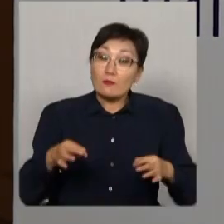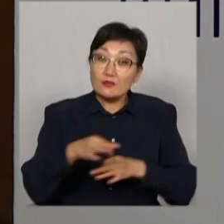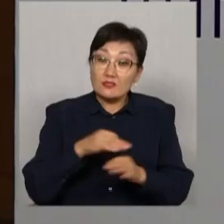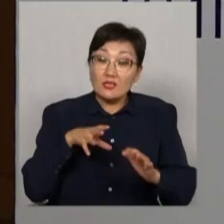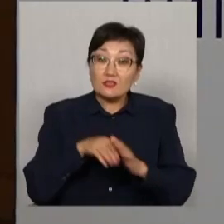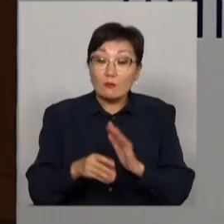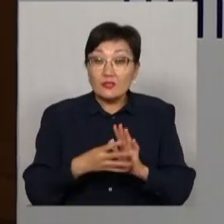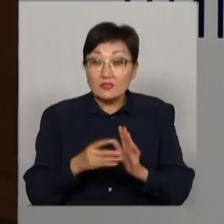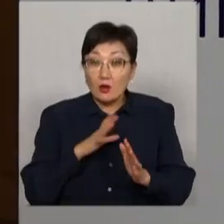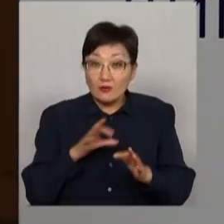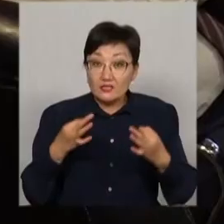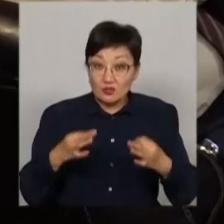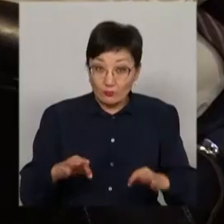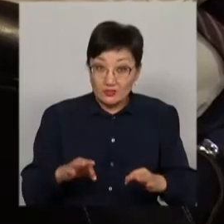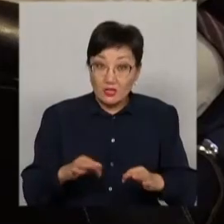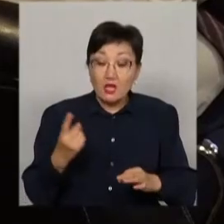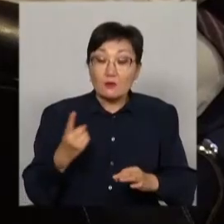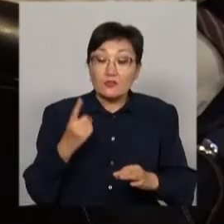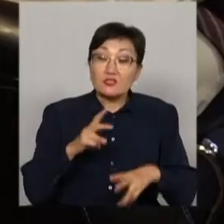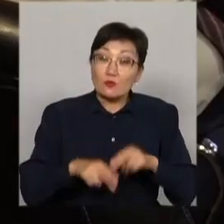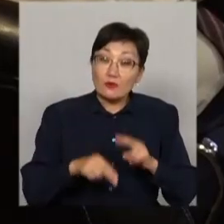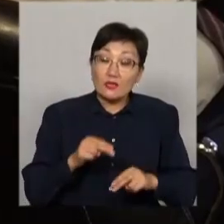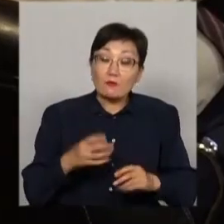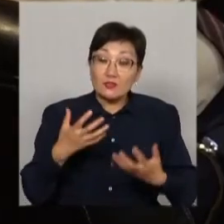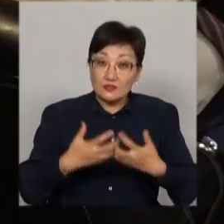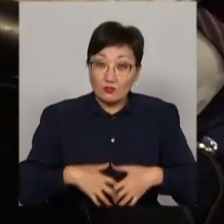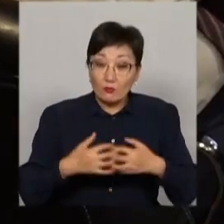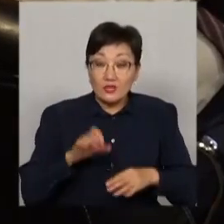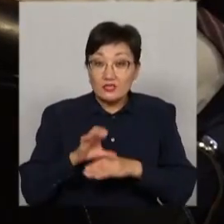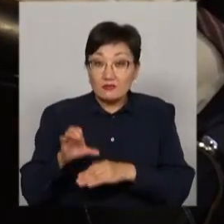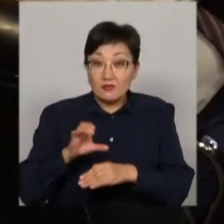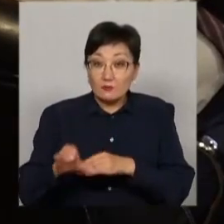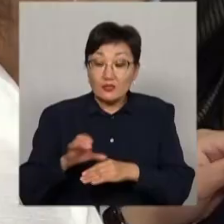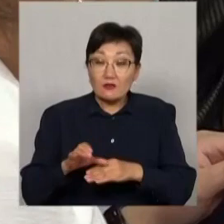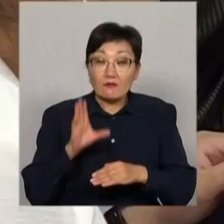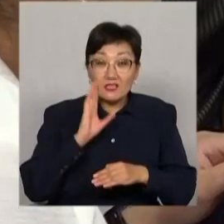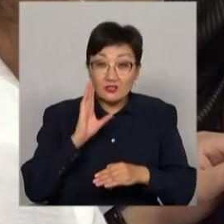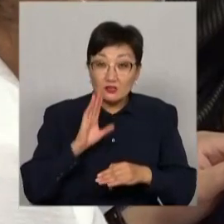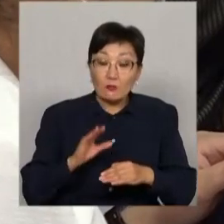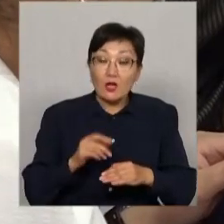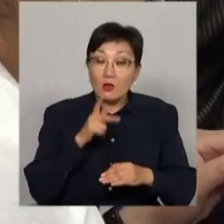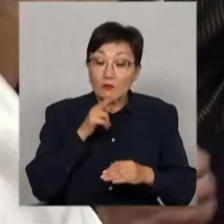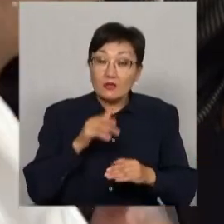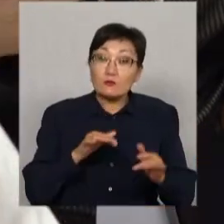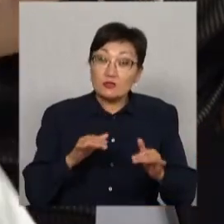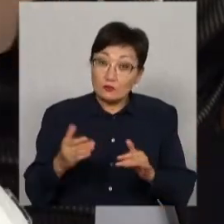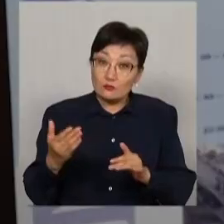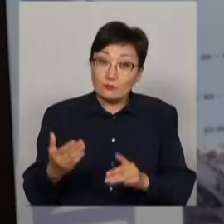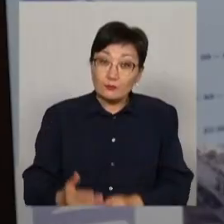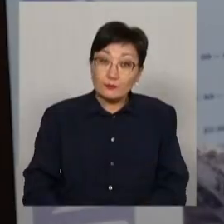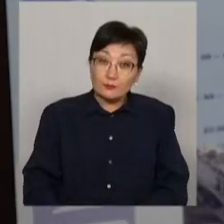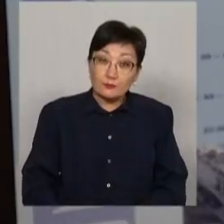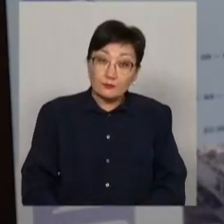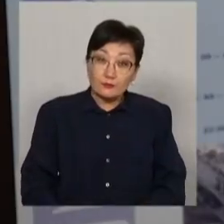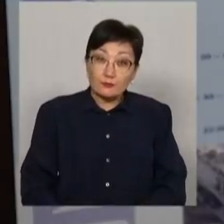из которых были одобрены. Один из них – строительство фабрики по выпуску ионизированной воды по корейскому методу.